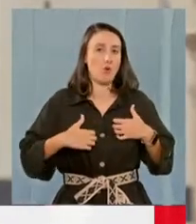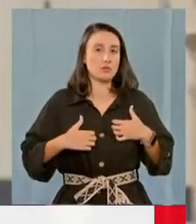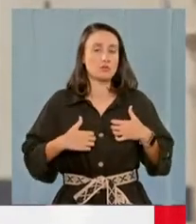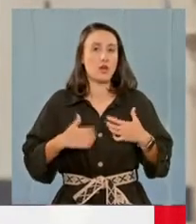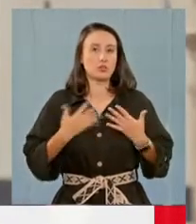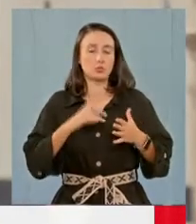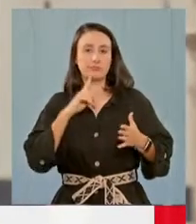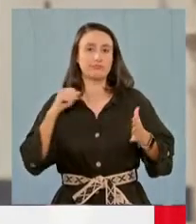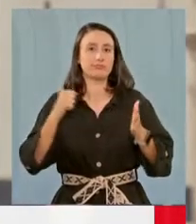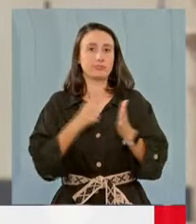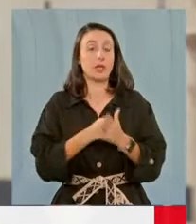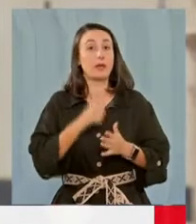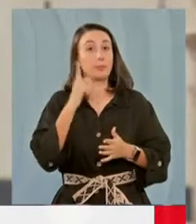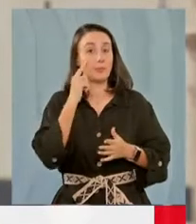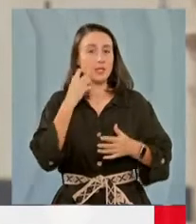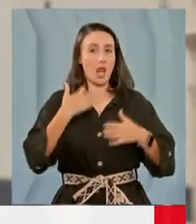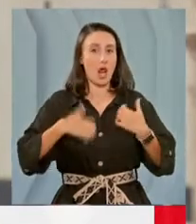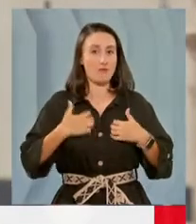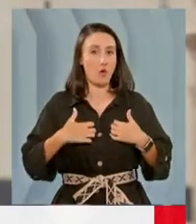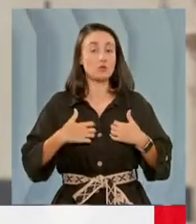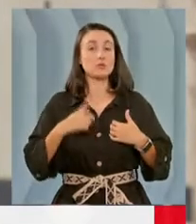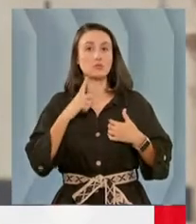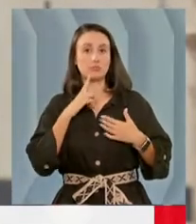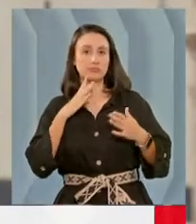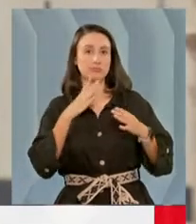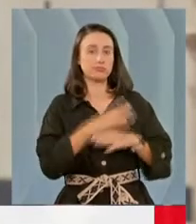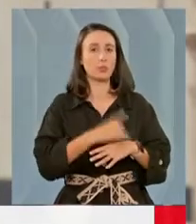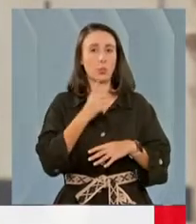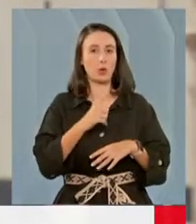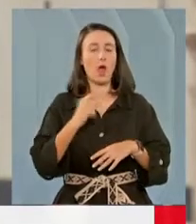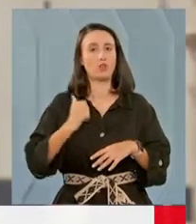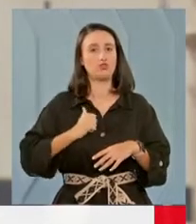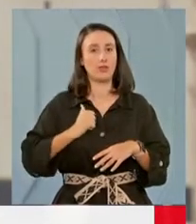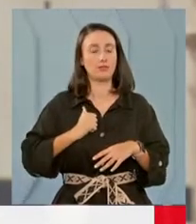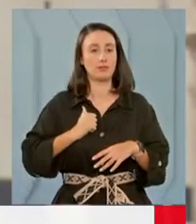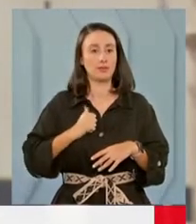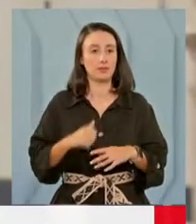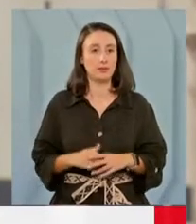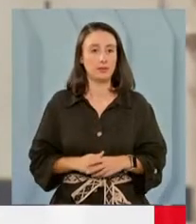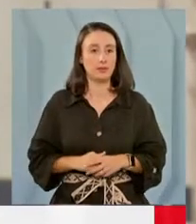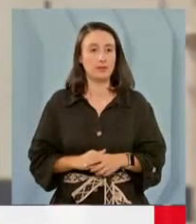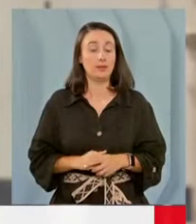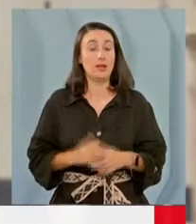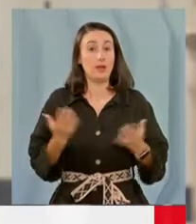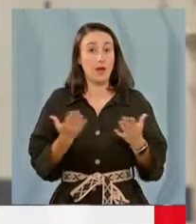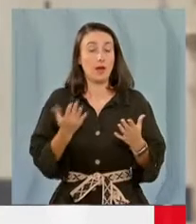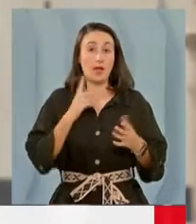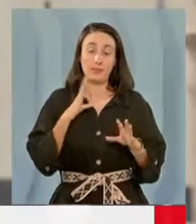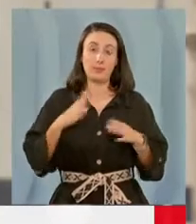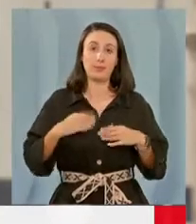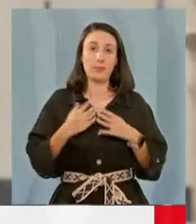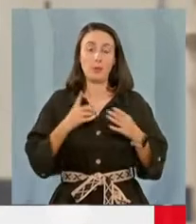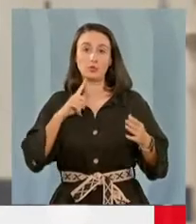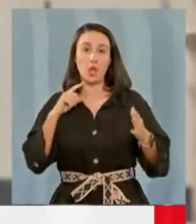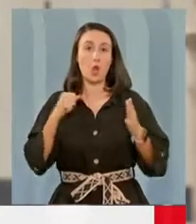devenit violent. Părintele recalcitrant s-a năpustit asupra unuia dintre agenții de pază a unității medicale, care s-a ales cu mai